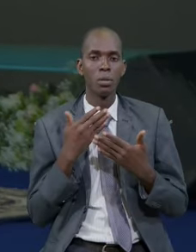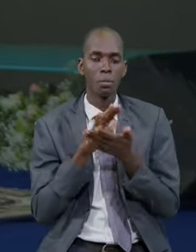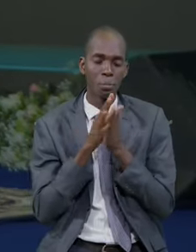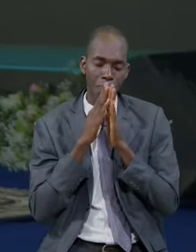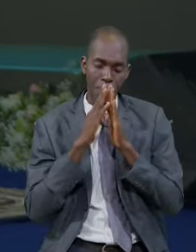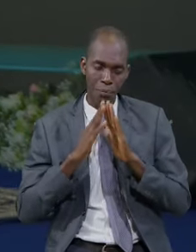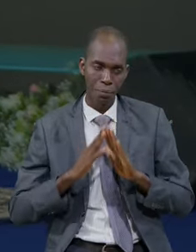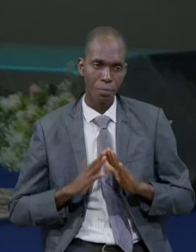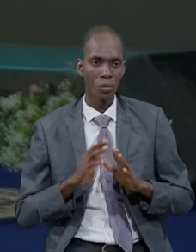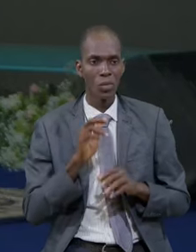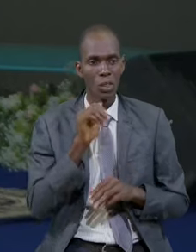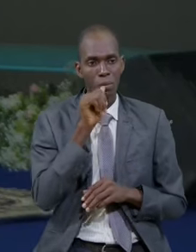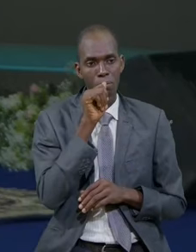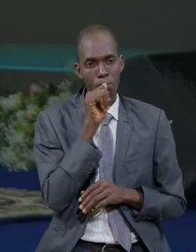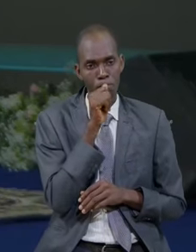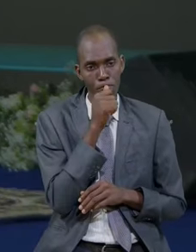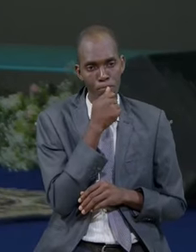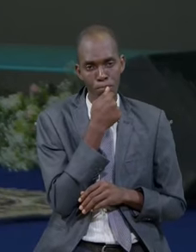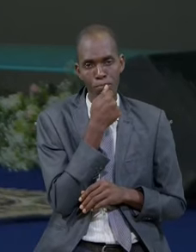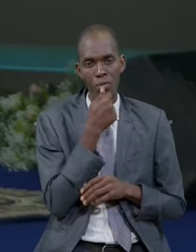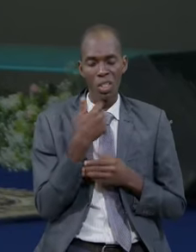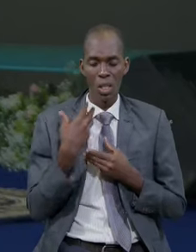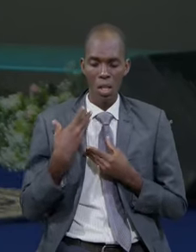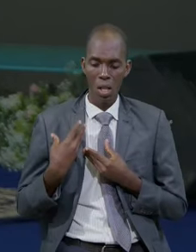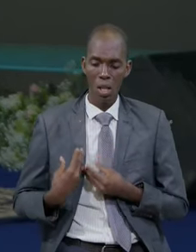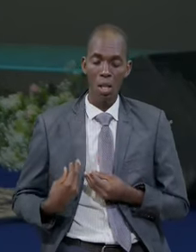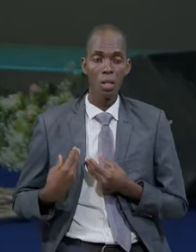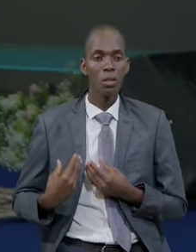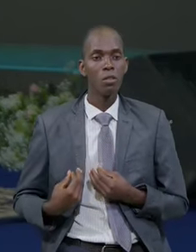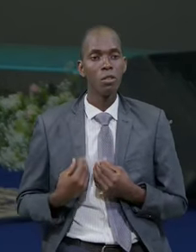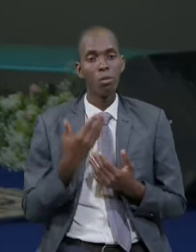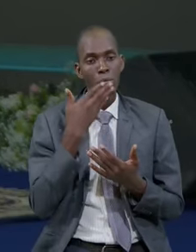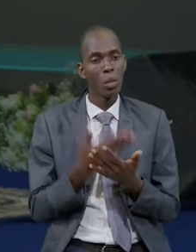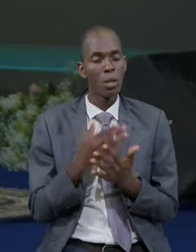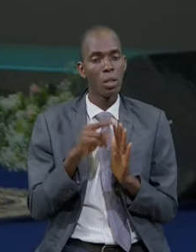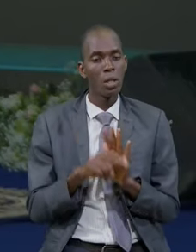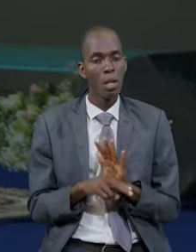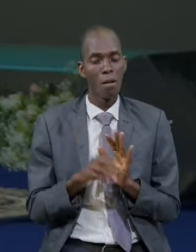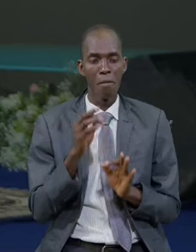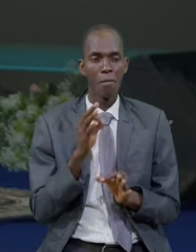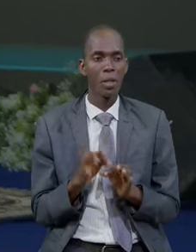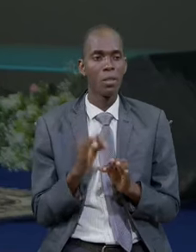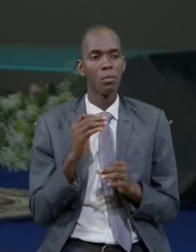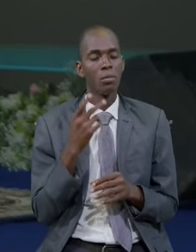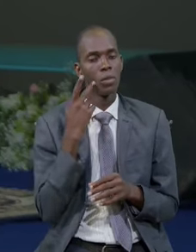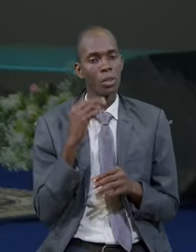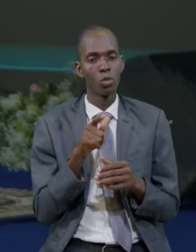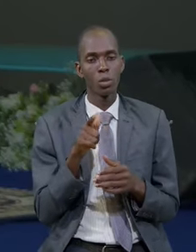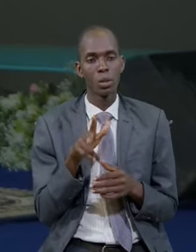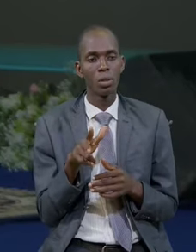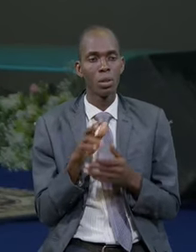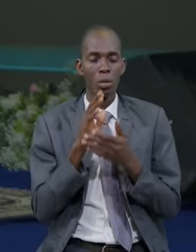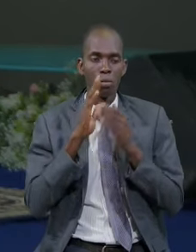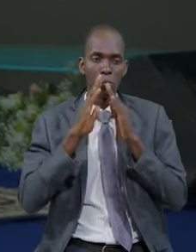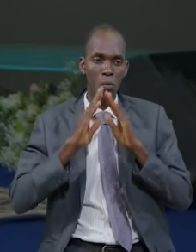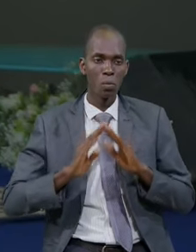patience, la bonté, la bénignité, la fidélité, la douceur, la